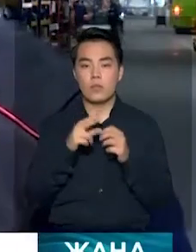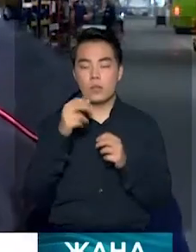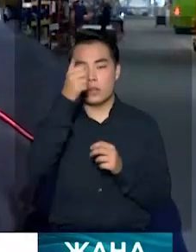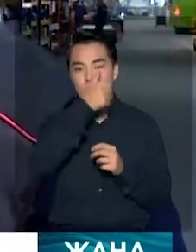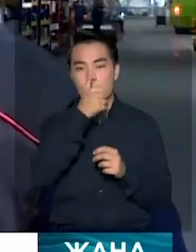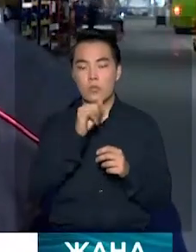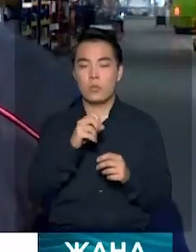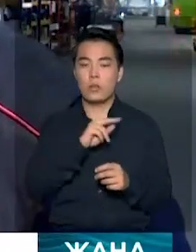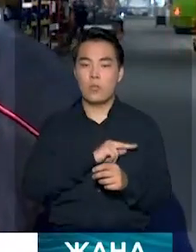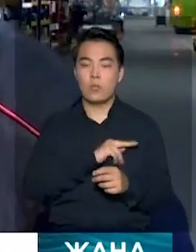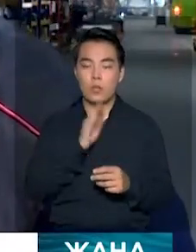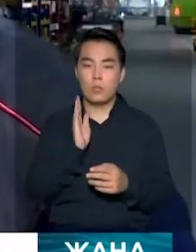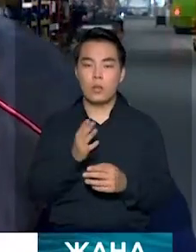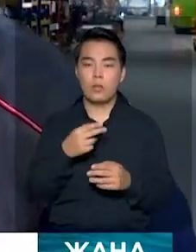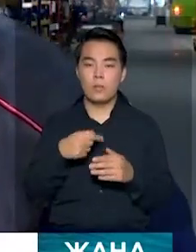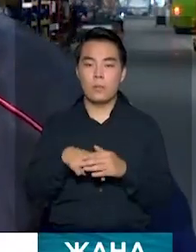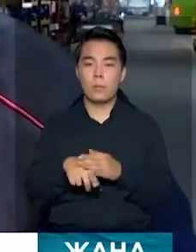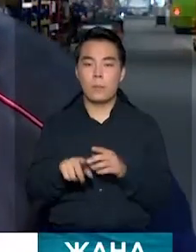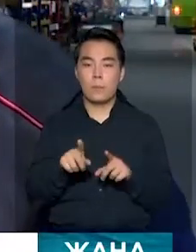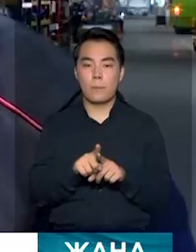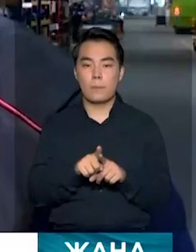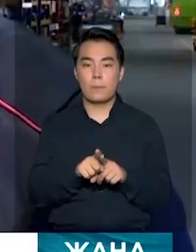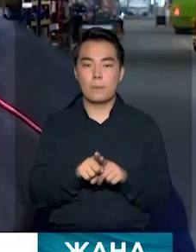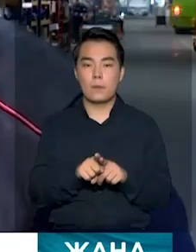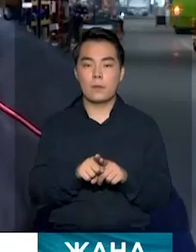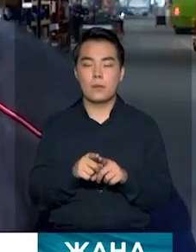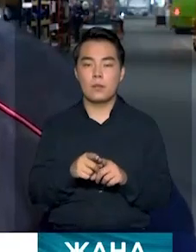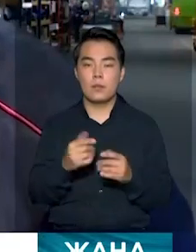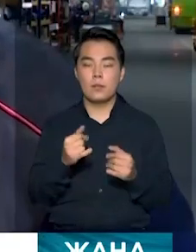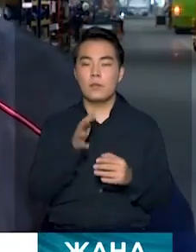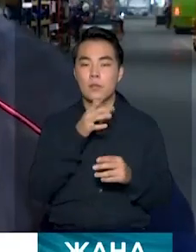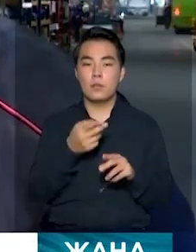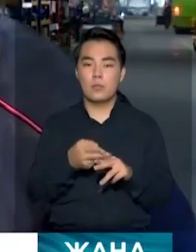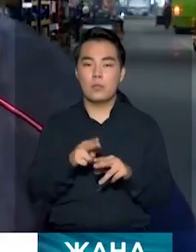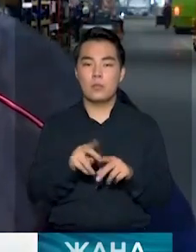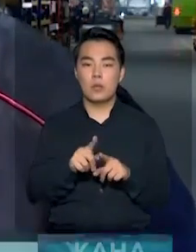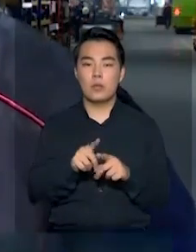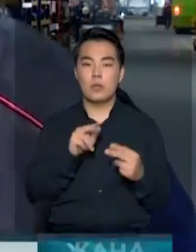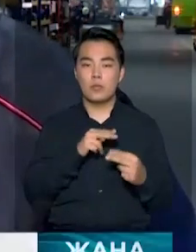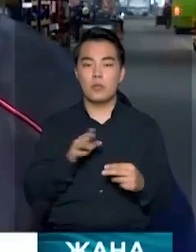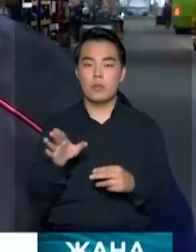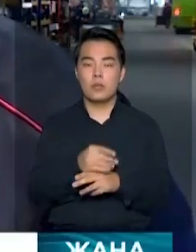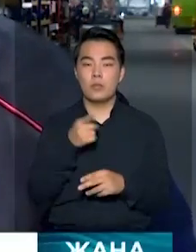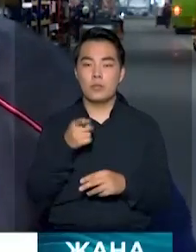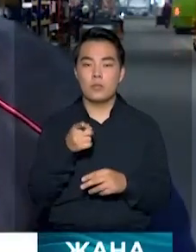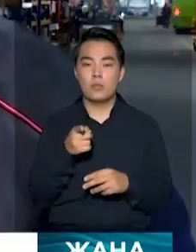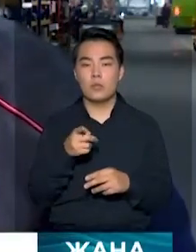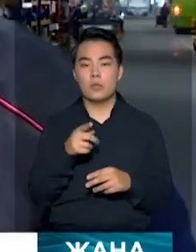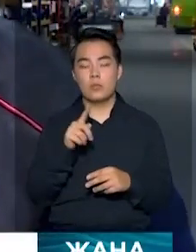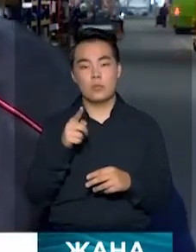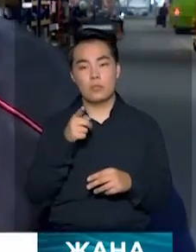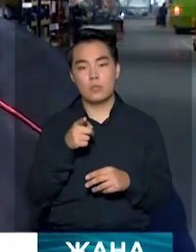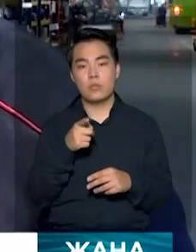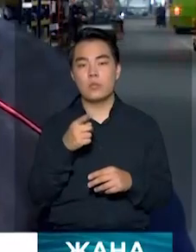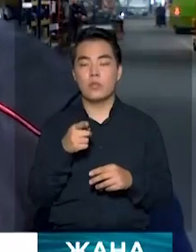лет. Казахстанмен әріптестік орнатқанымызға 12 жыл болды. Осы уақыт аралығында тәжірибеміз толықты. Қазақ еліне 1000-нан астам автобустар мен ауыр